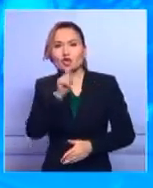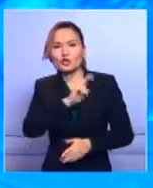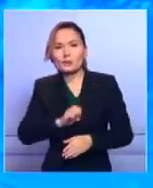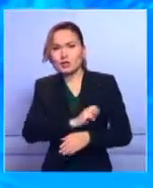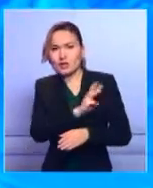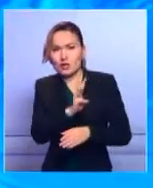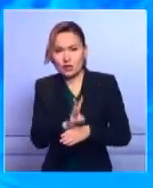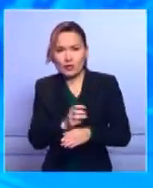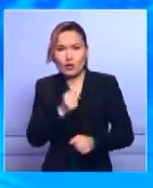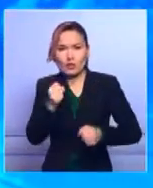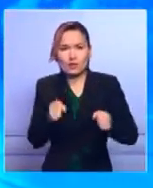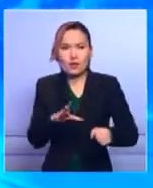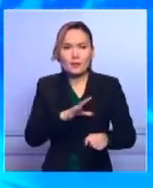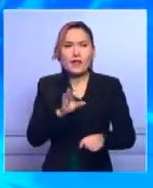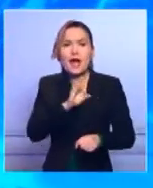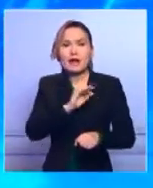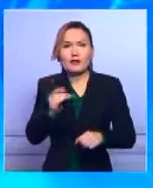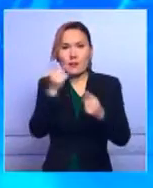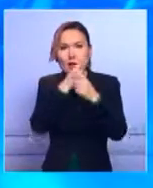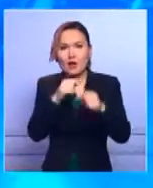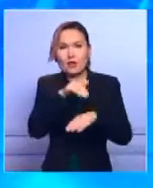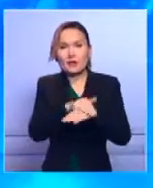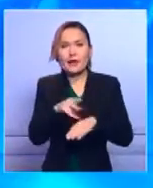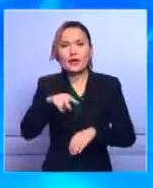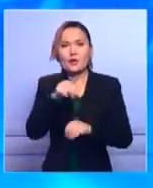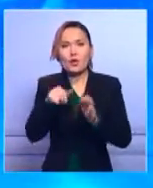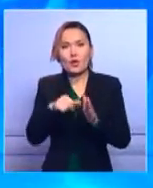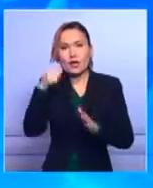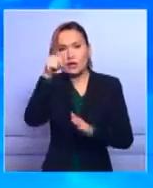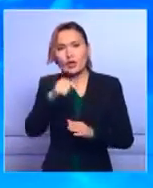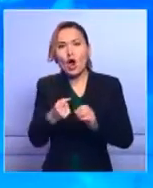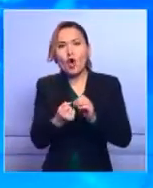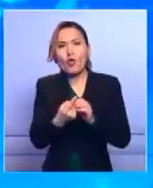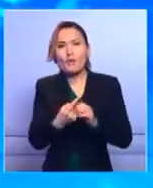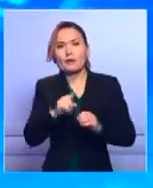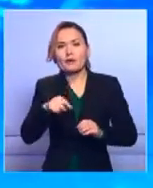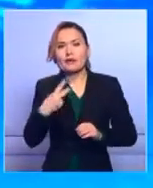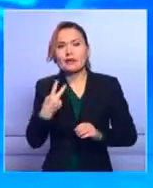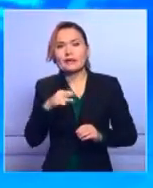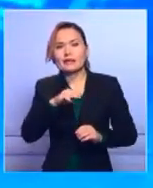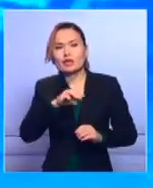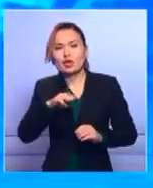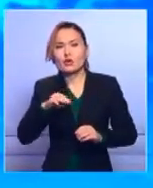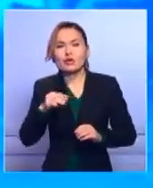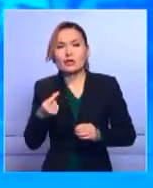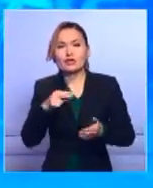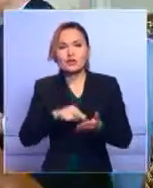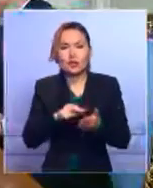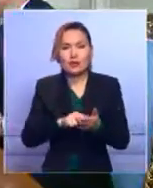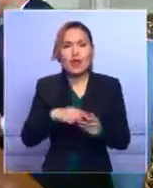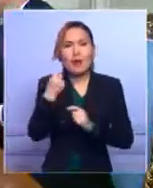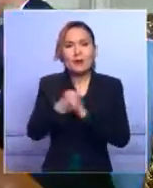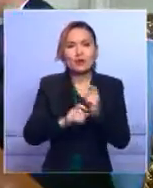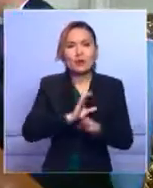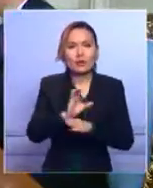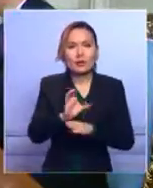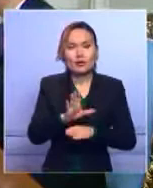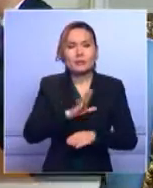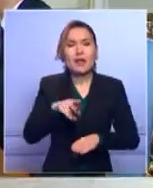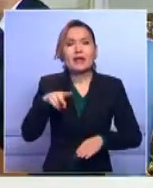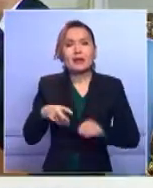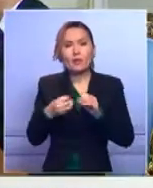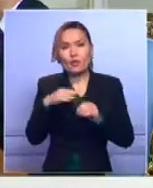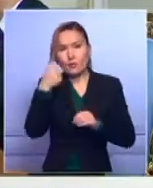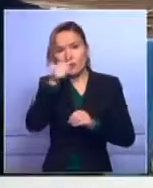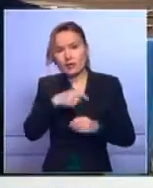жүр. Ресми мәліметке сүйенсек, 2016 жылы 11,2 триллион теңгенің өнімі өндірілген. Бұл 2015 жылғы